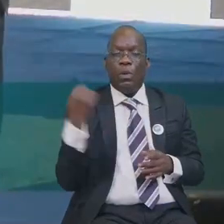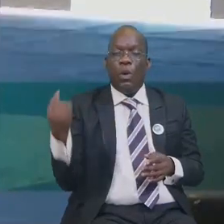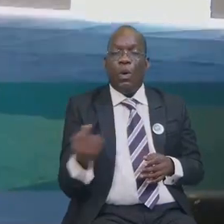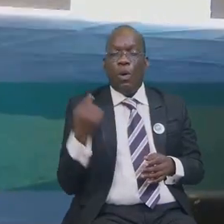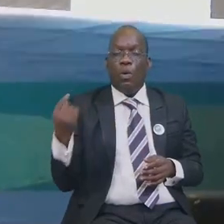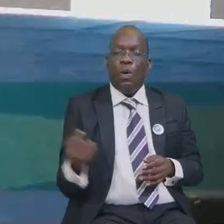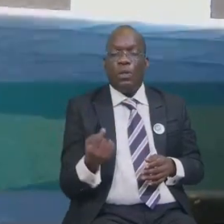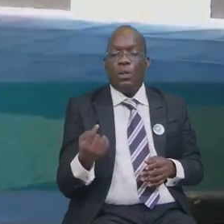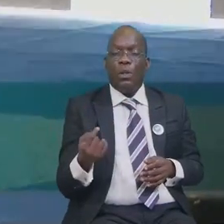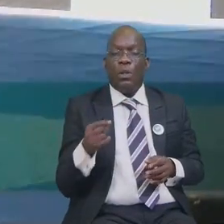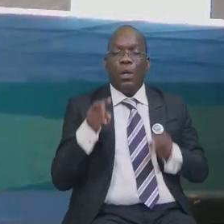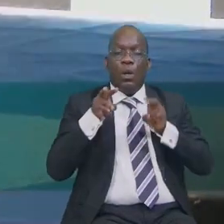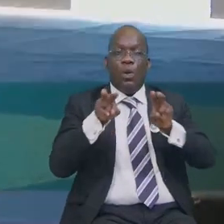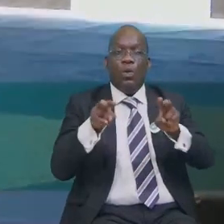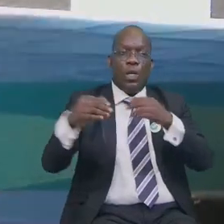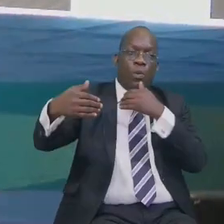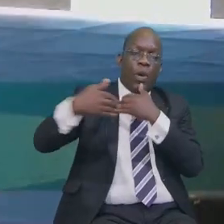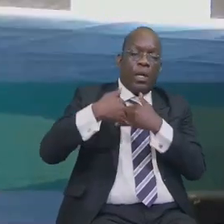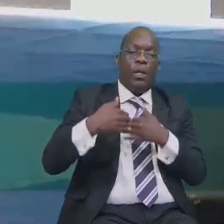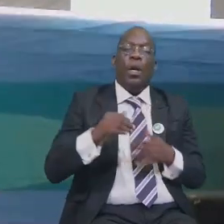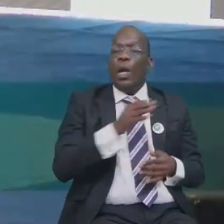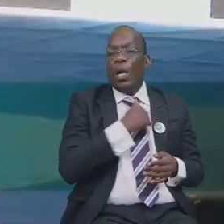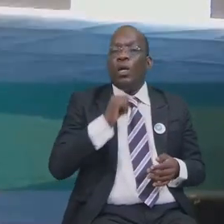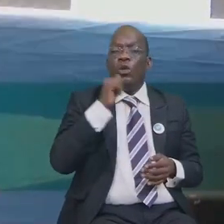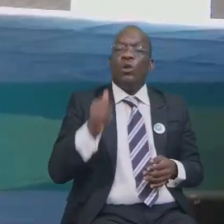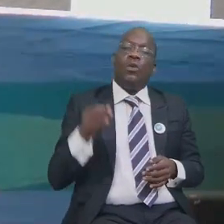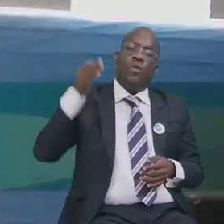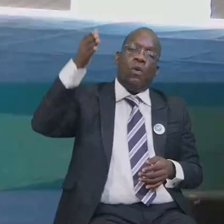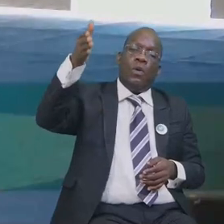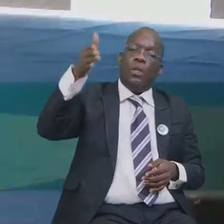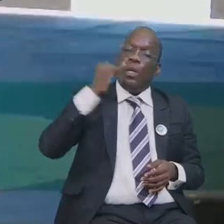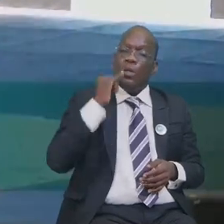Regarder toujours en arrière au lieu de regarder devant, c'est une faute.